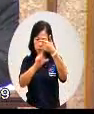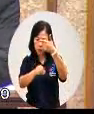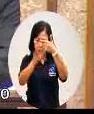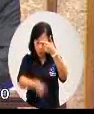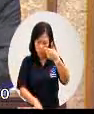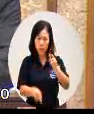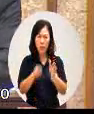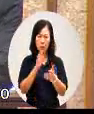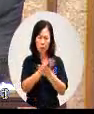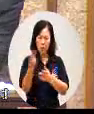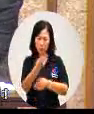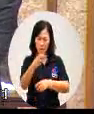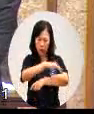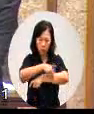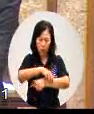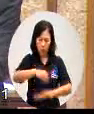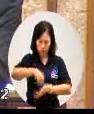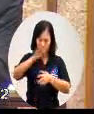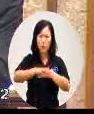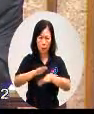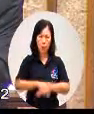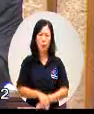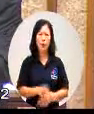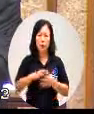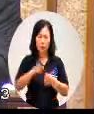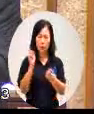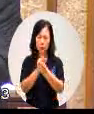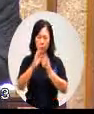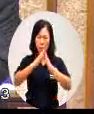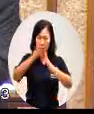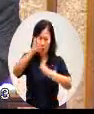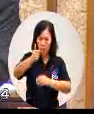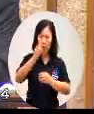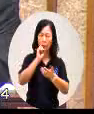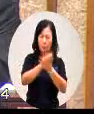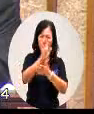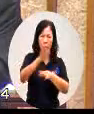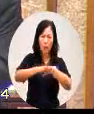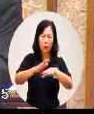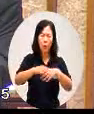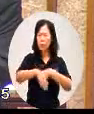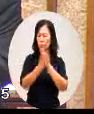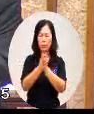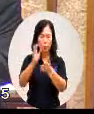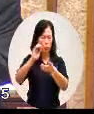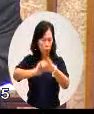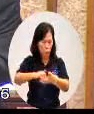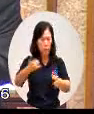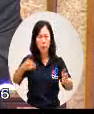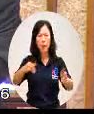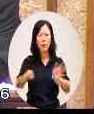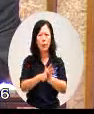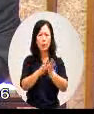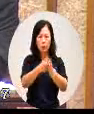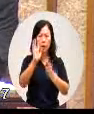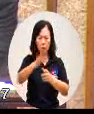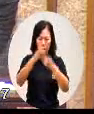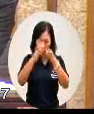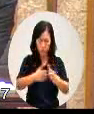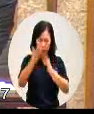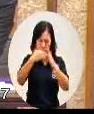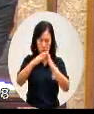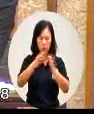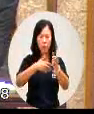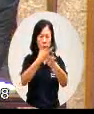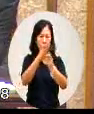方案都会提出来，那我也是先跟市长报告，但因为还没有完全签合定案，那但是呢设学校来舒